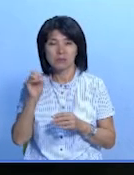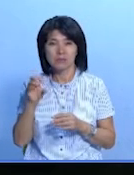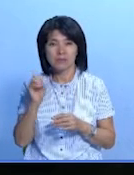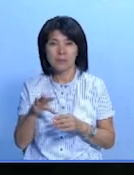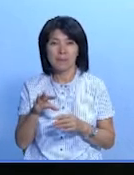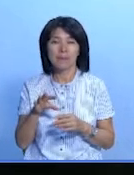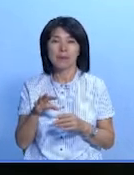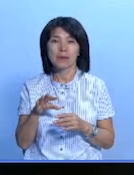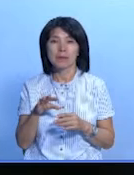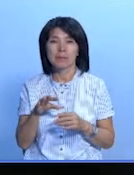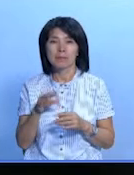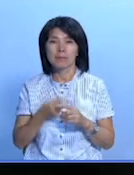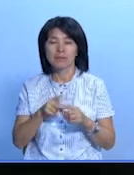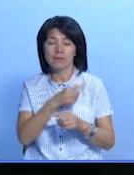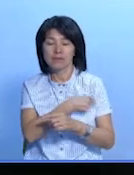регулирует и